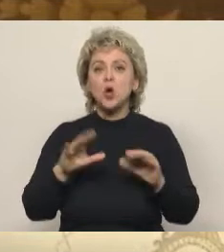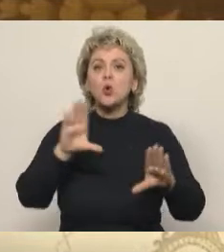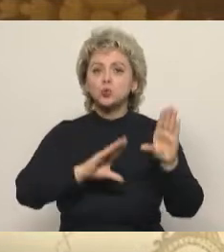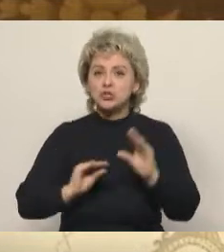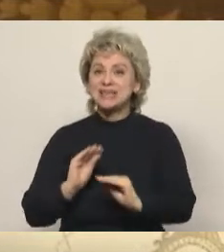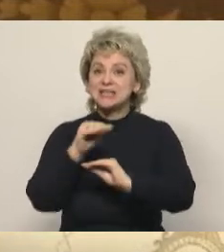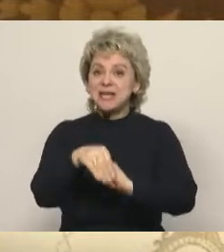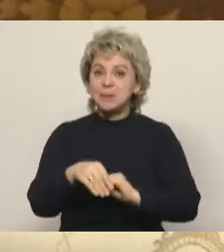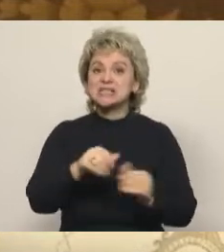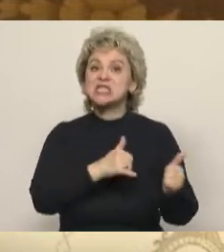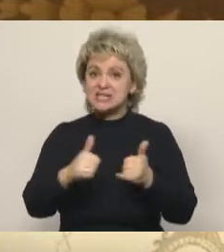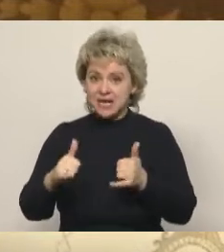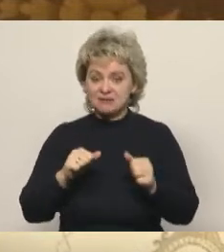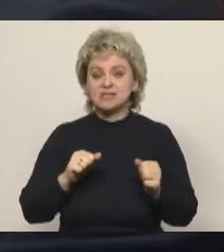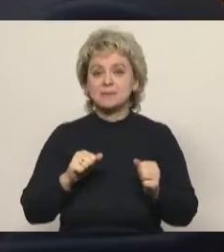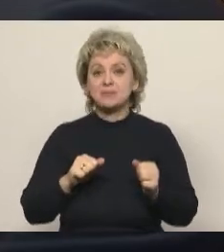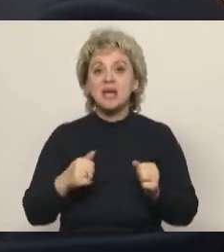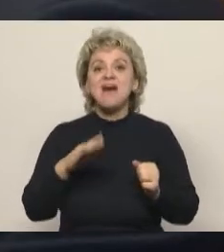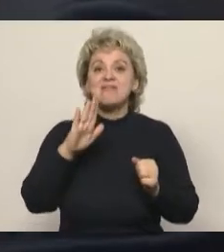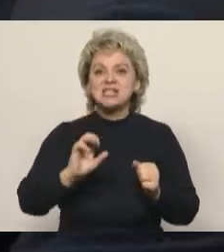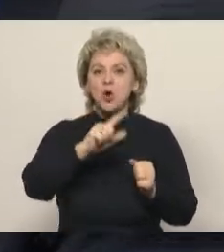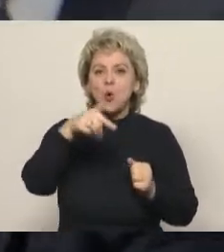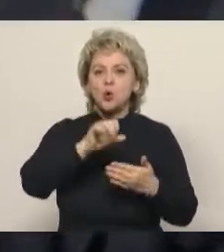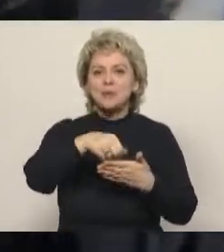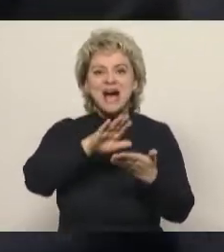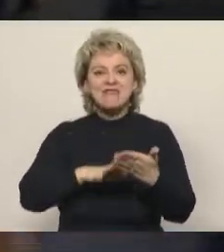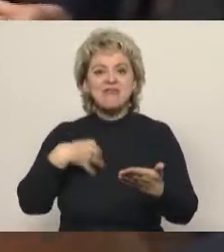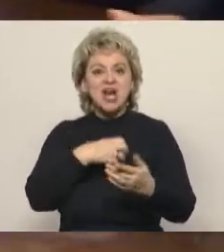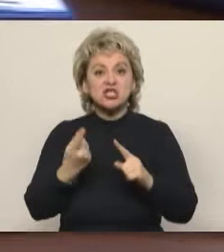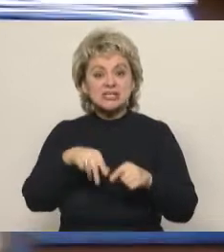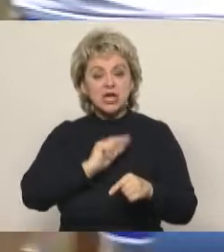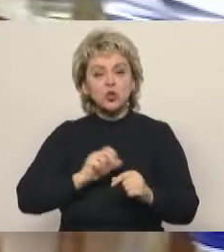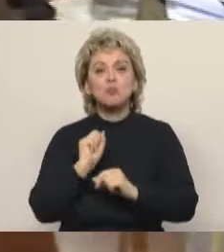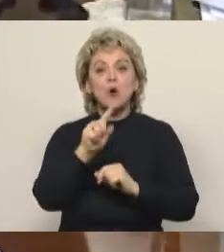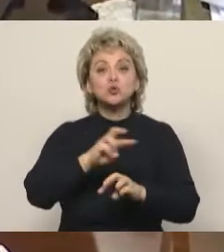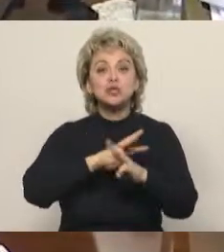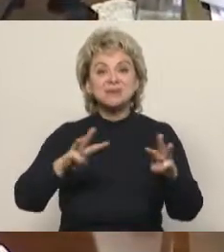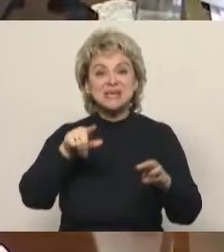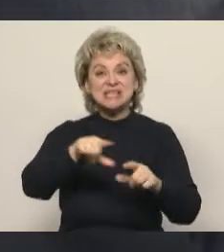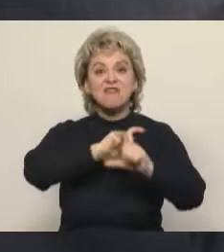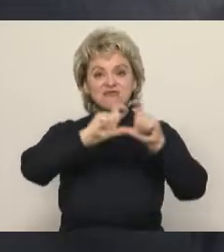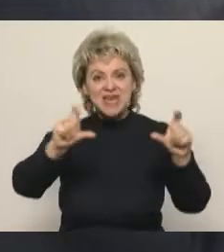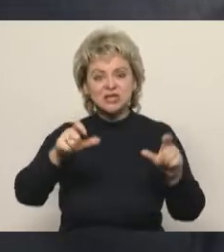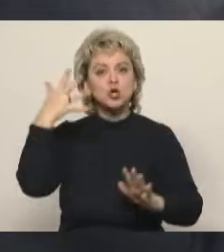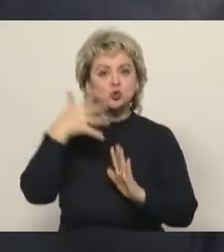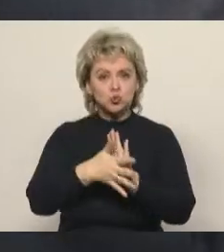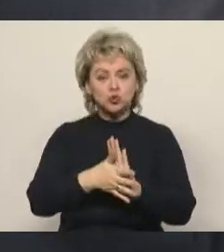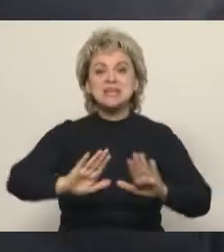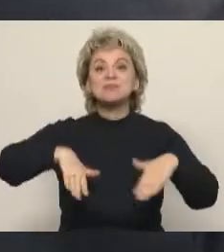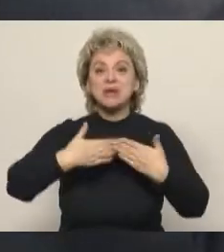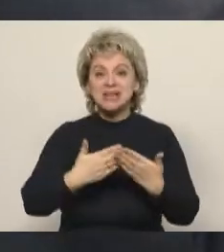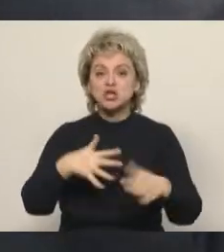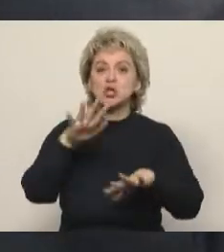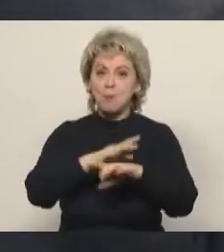учитывать дополнительные сервисы. Василий Голубев отметил важность этой работы и поручил министерствам и ведомствам изучить